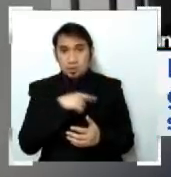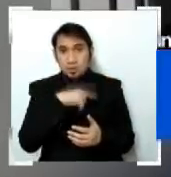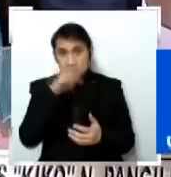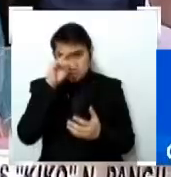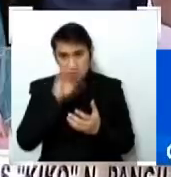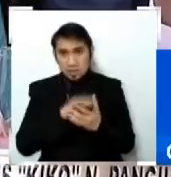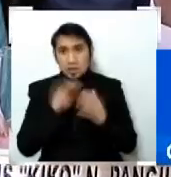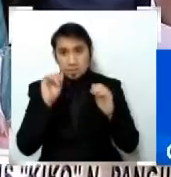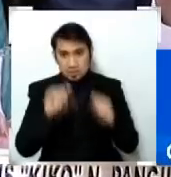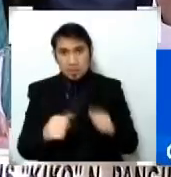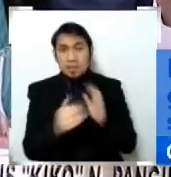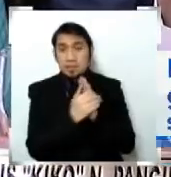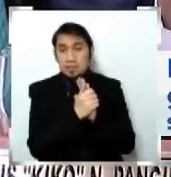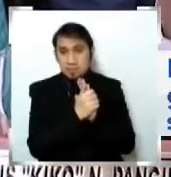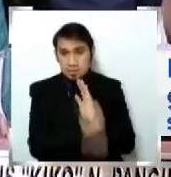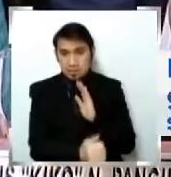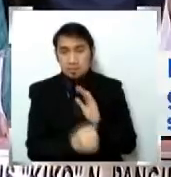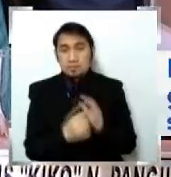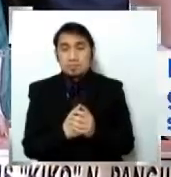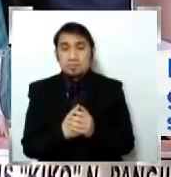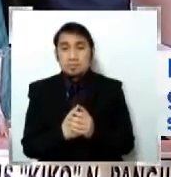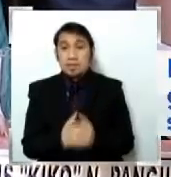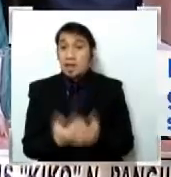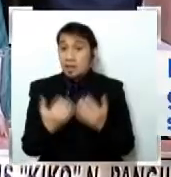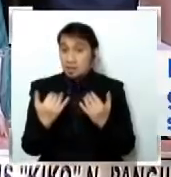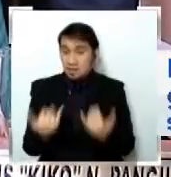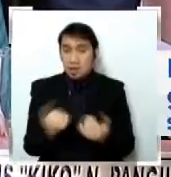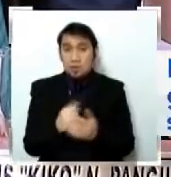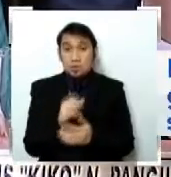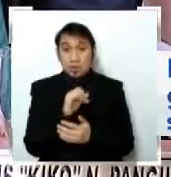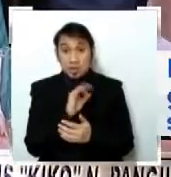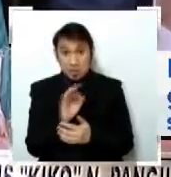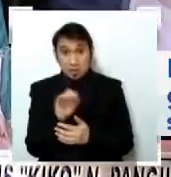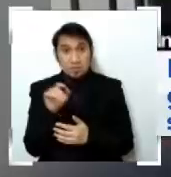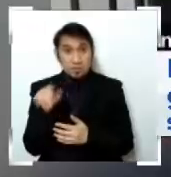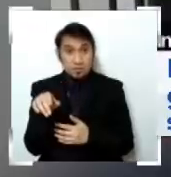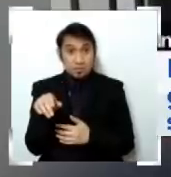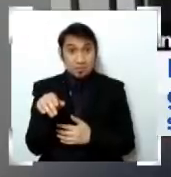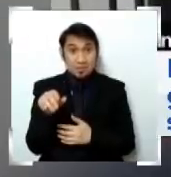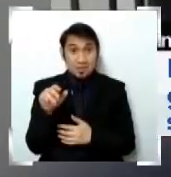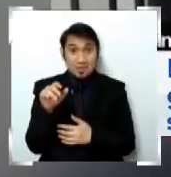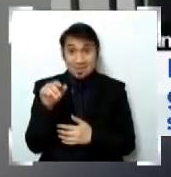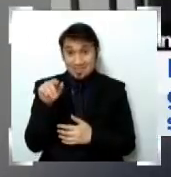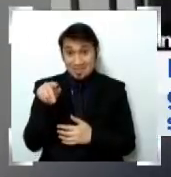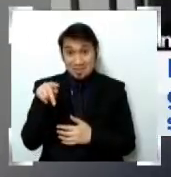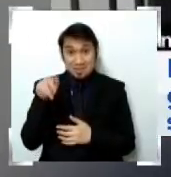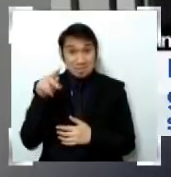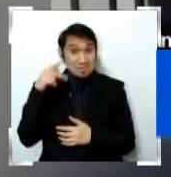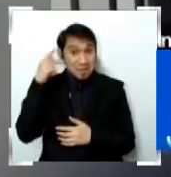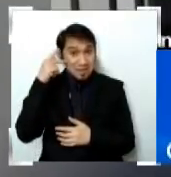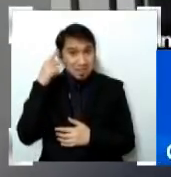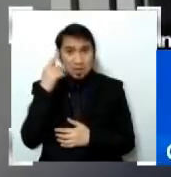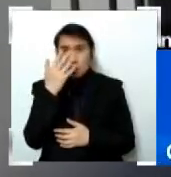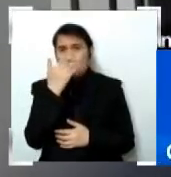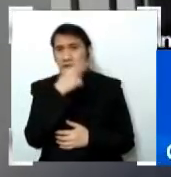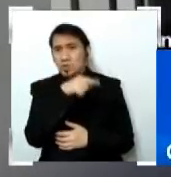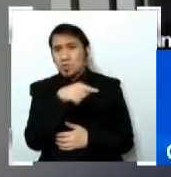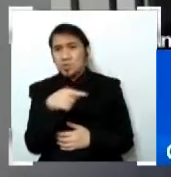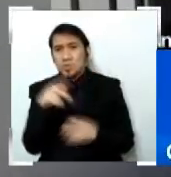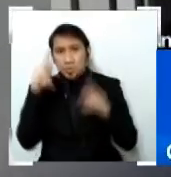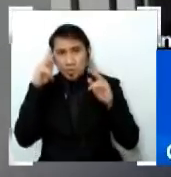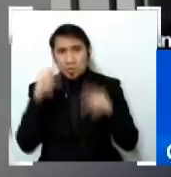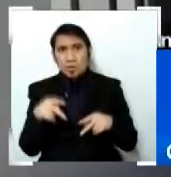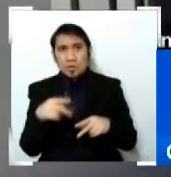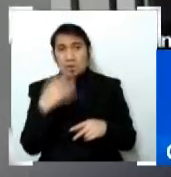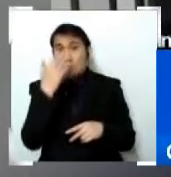kakayahan. Sa tanong naman kung may balak ba si Pangilinan na tumakbong vice presidente. People are saying, why don't you consider it? Sabi ko, hindi, magiging